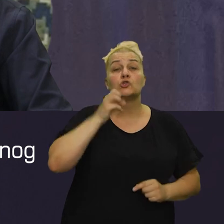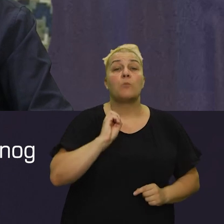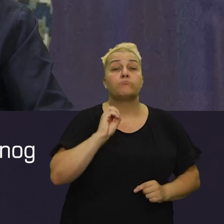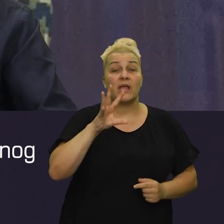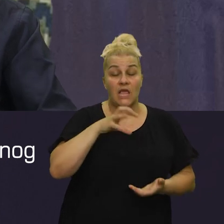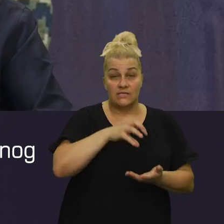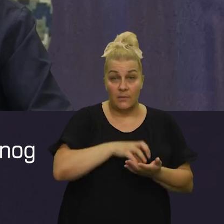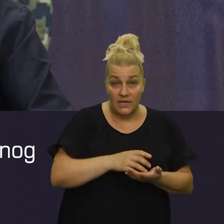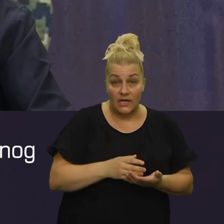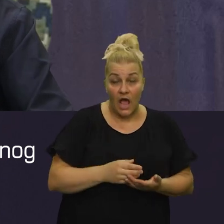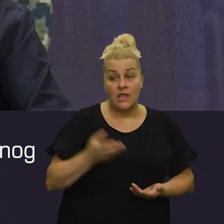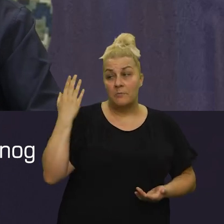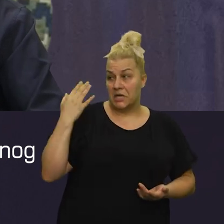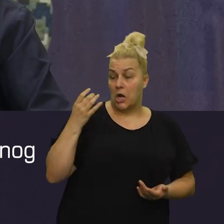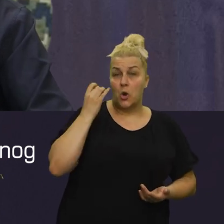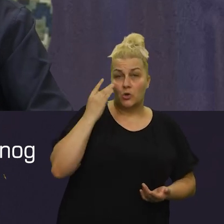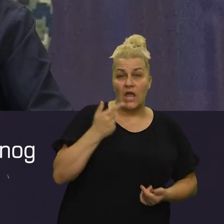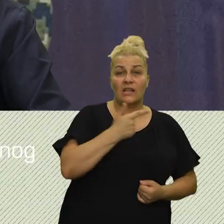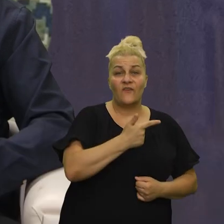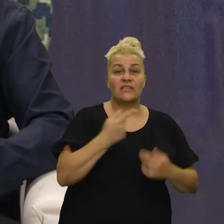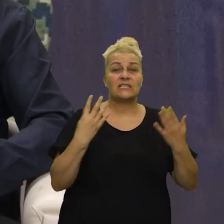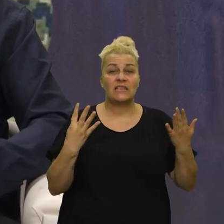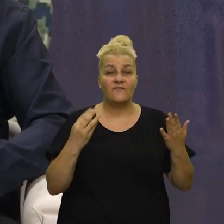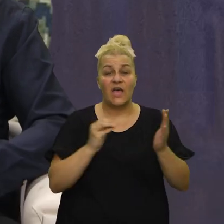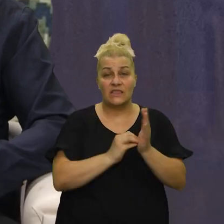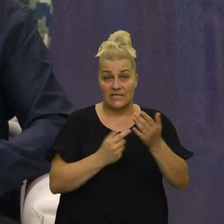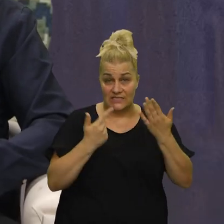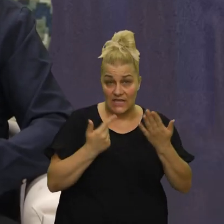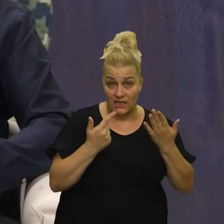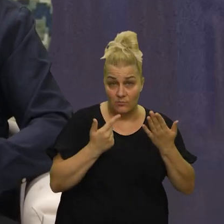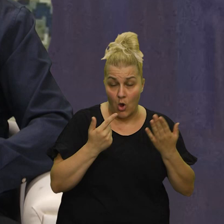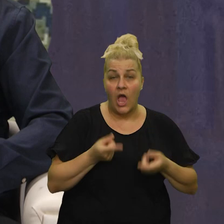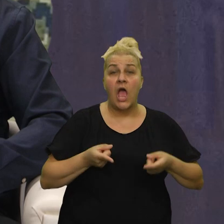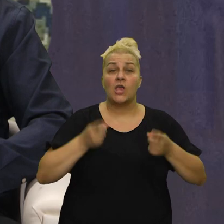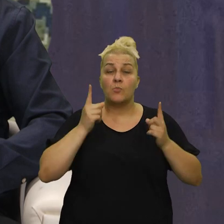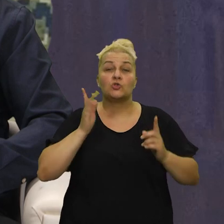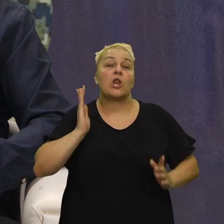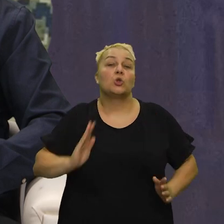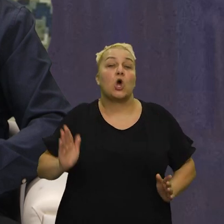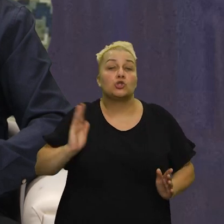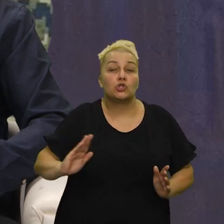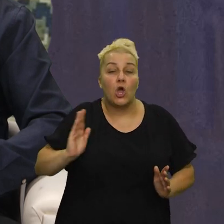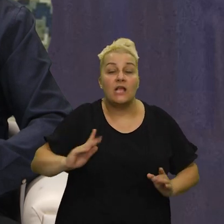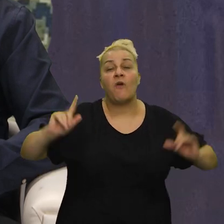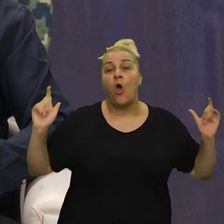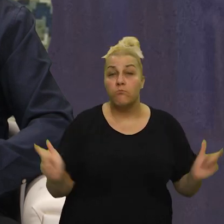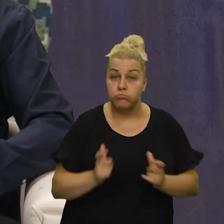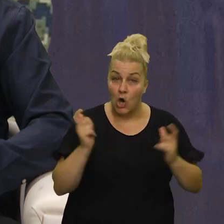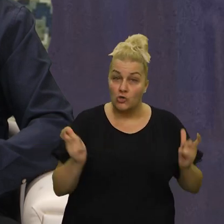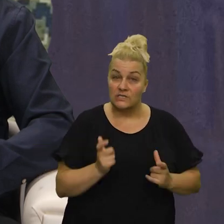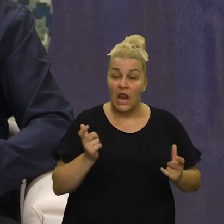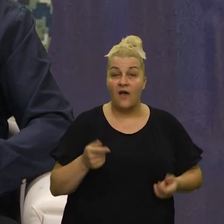115. brigadi. Prije par dana, 29. srpnja, Imoćani su na jedan dostojanstven način